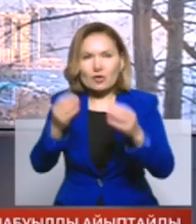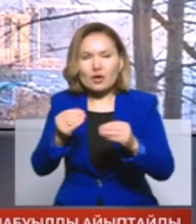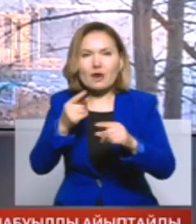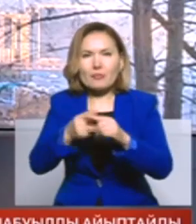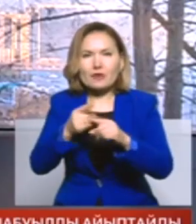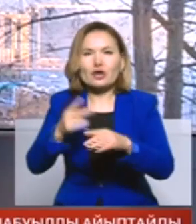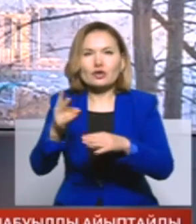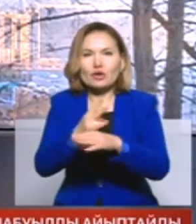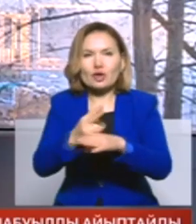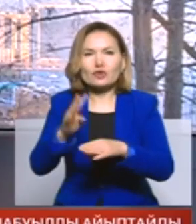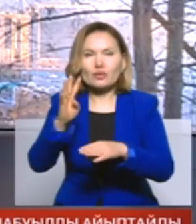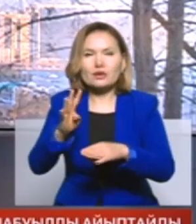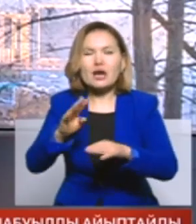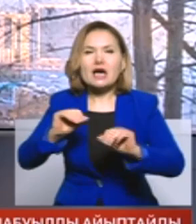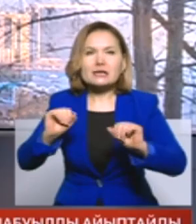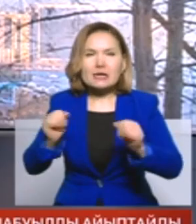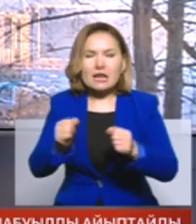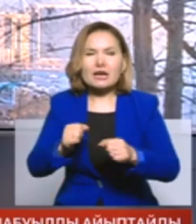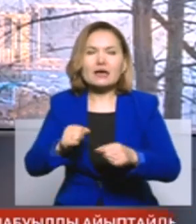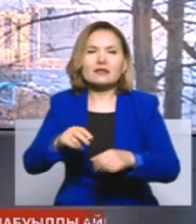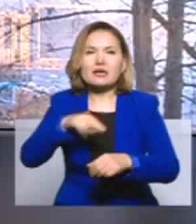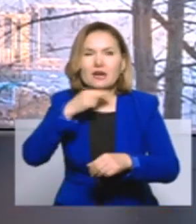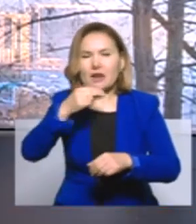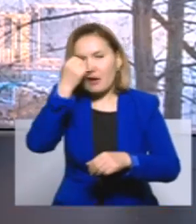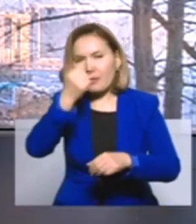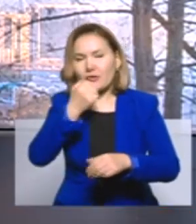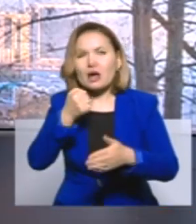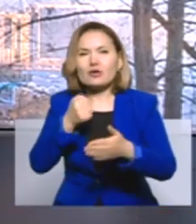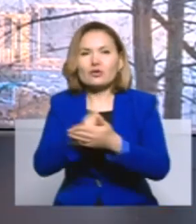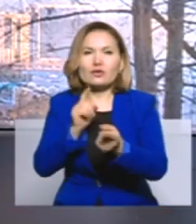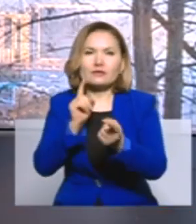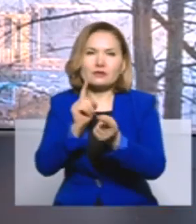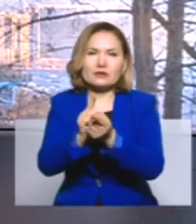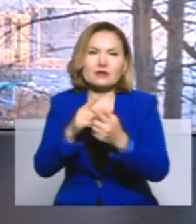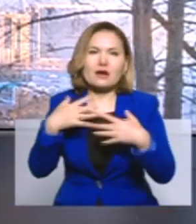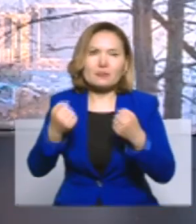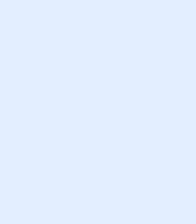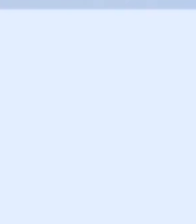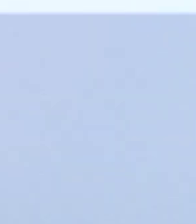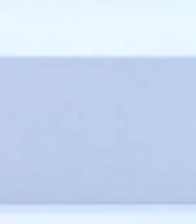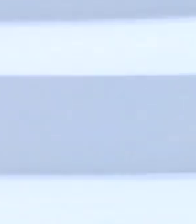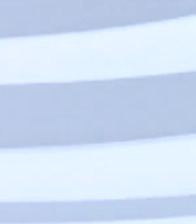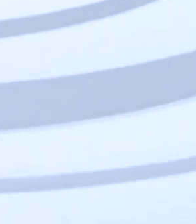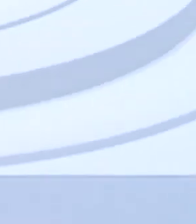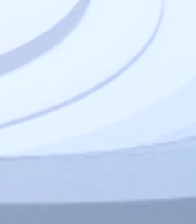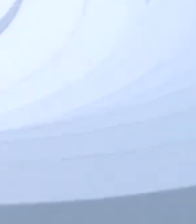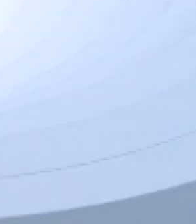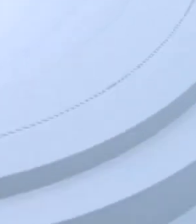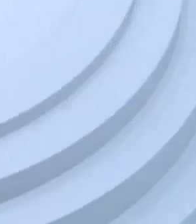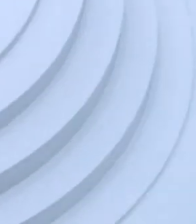4 градус салқын. Назарларыңызға рахмет, ұлттық арна қосылып болсын.